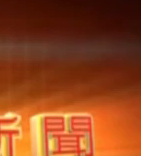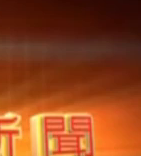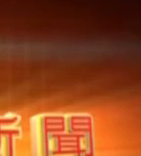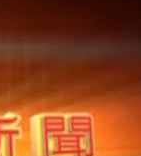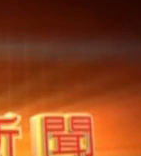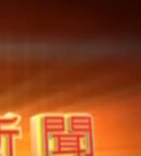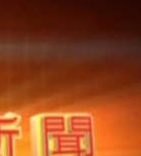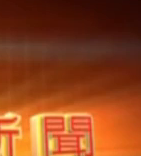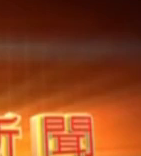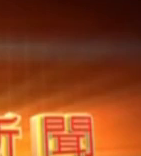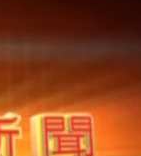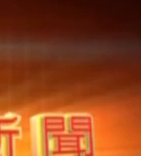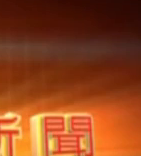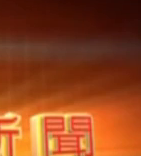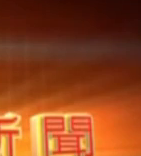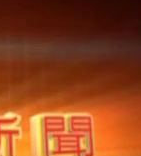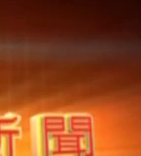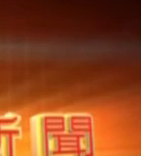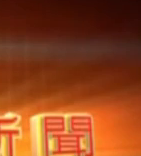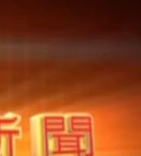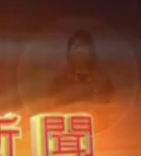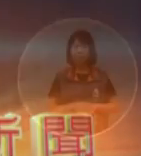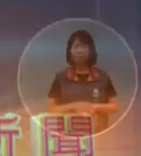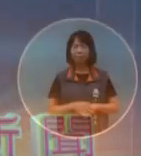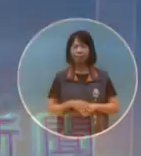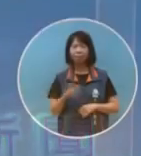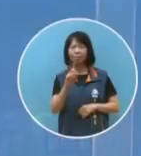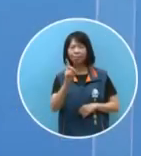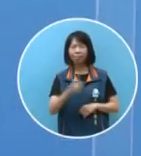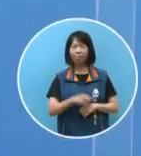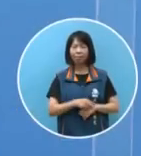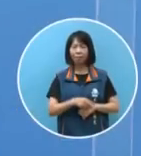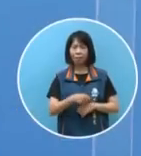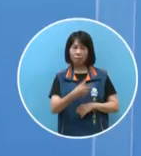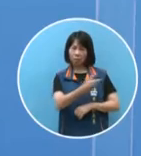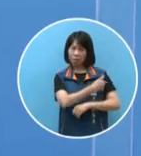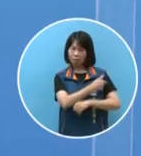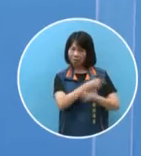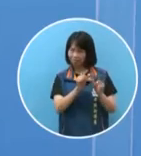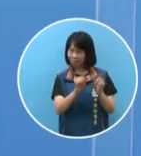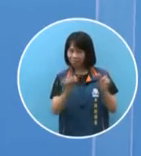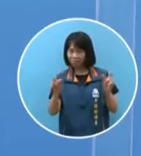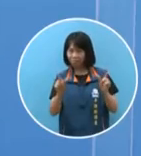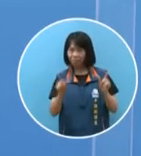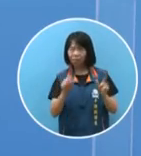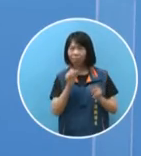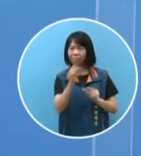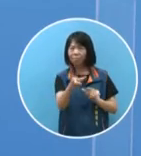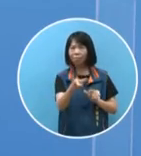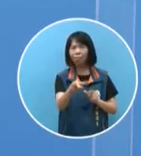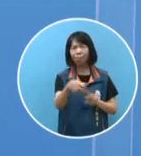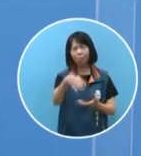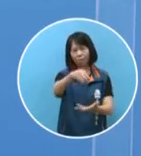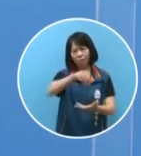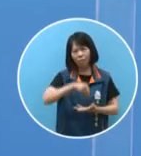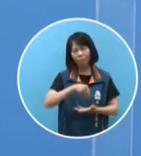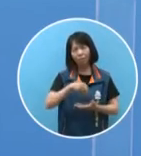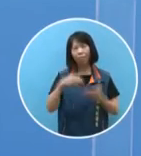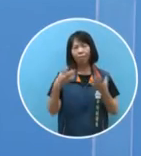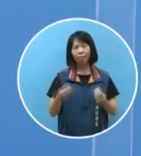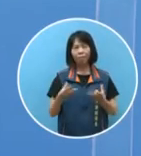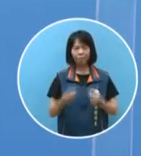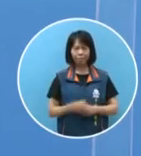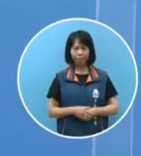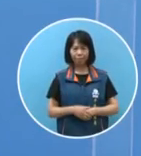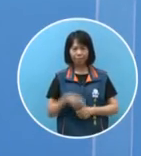你好，欢迎收看7月7号的大花莲地方新闻，我是肖佳慧。首先带来关心疫情的最新消息。三级防疫倒数五天，花莲县卫